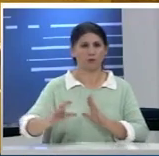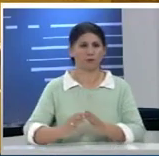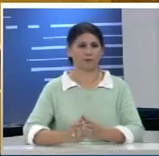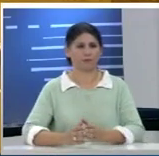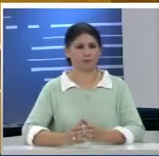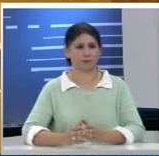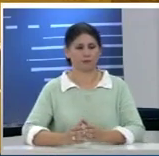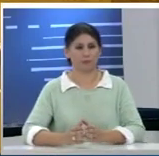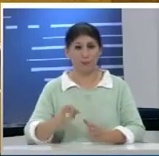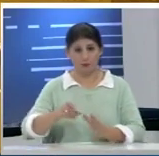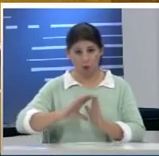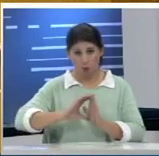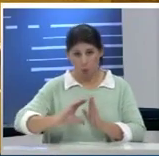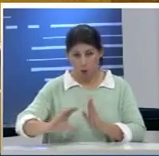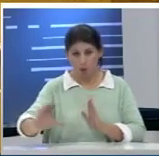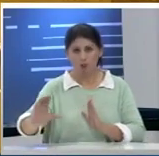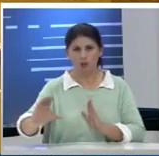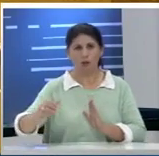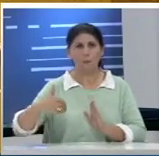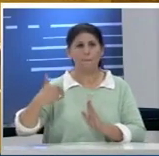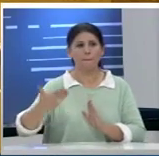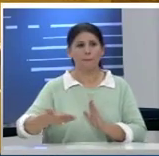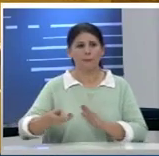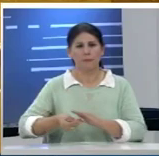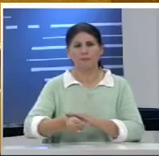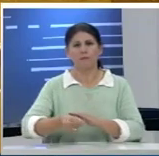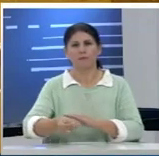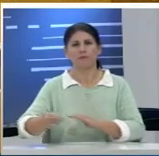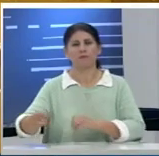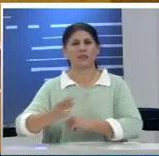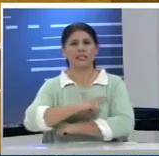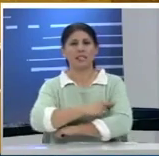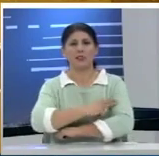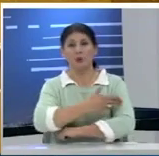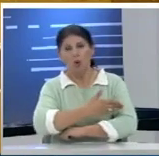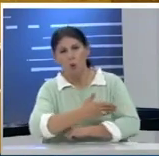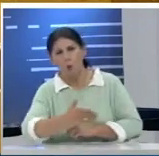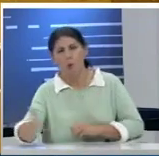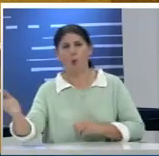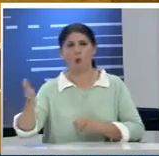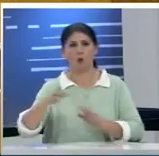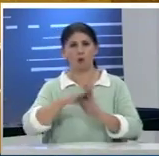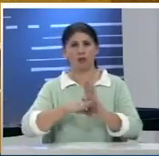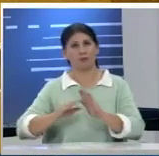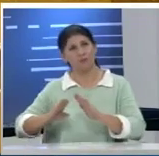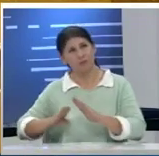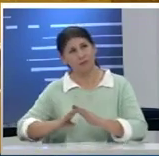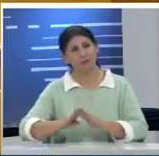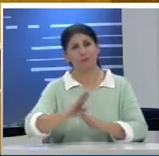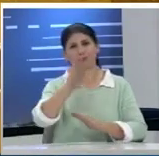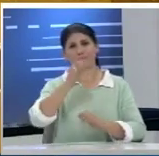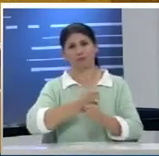με ένα τεράστιο ποσό, με το οποίο μετά μίζωσαν γιατρούς και όλο το σύστημα και εκτείναξαν τη φαρμακευτική